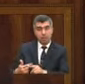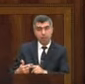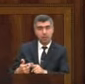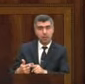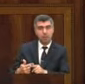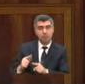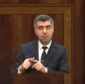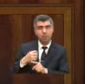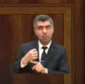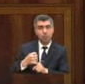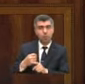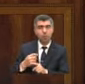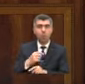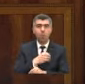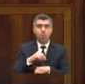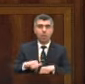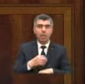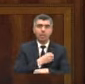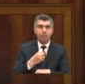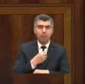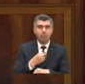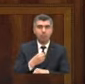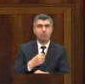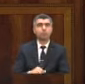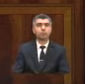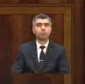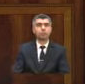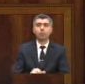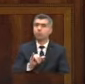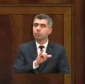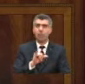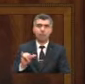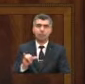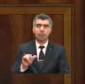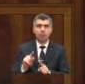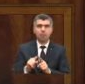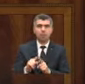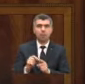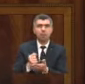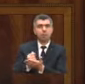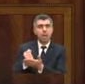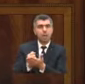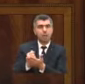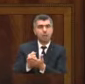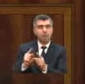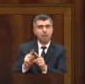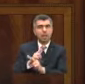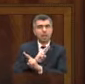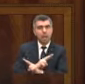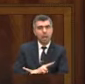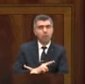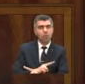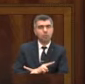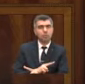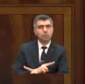والزيادة في الميزانية ديال وزارة الصحة. وغير صحيح أن المناصب المالية أن المتقاعدين الناس اللي